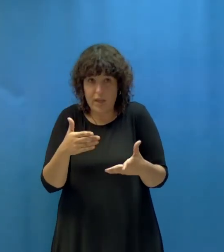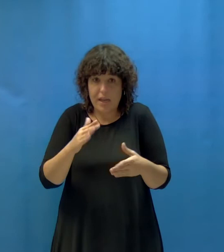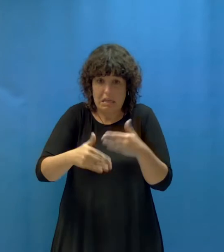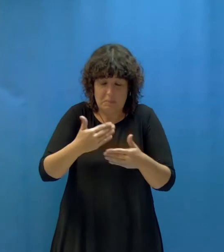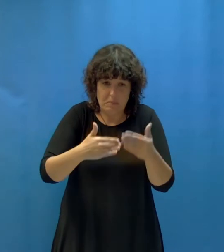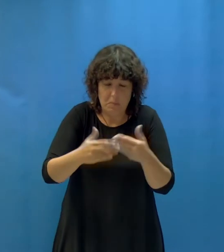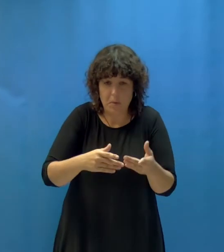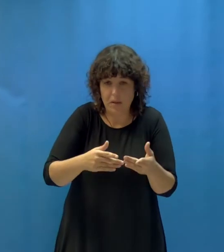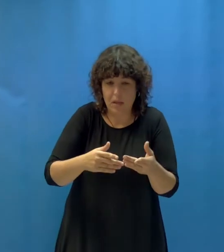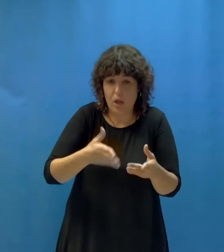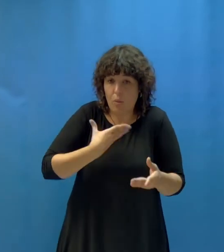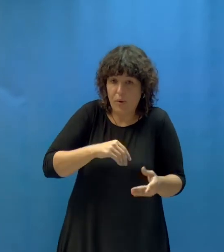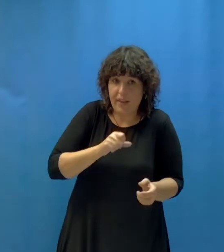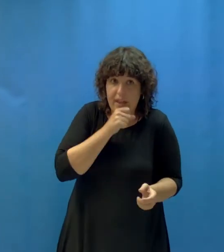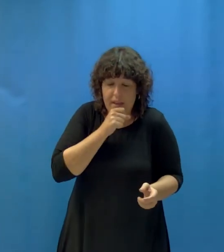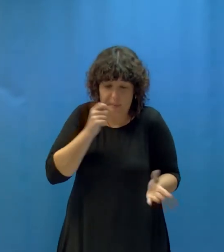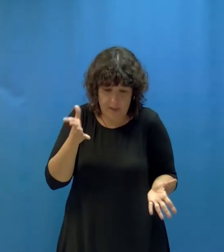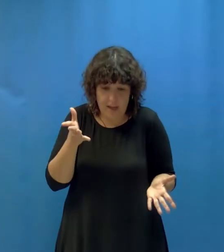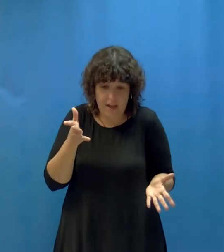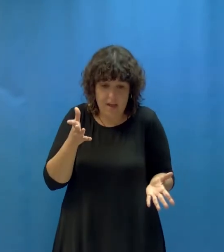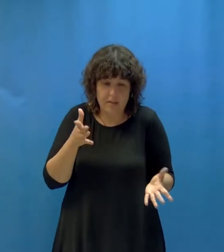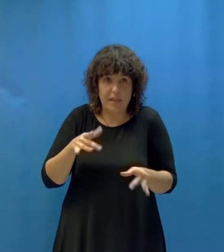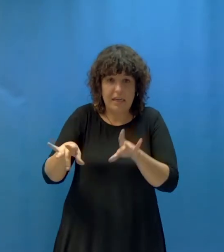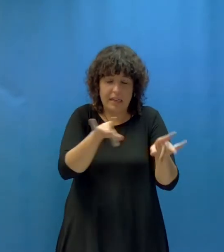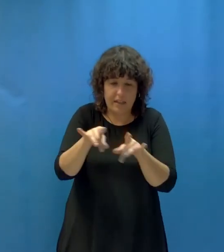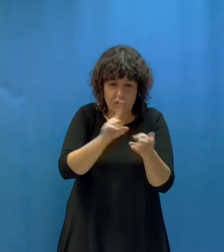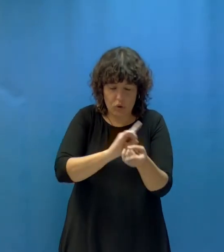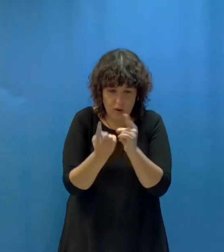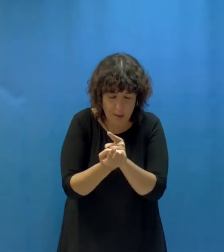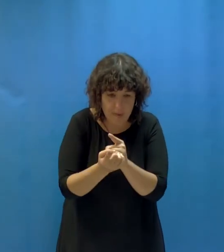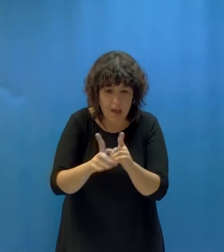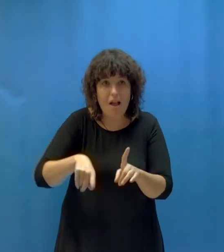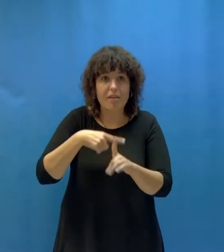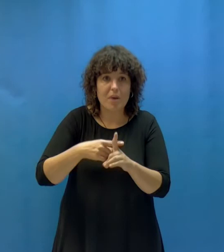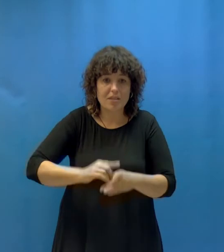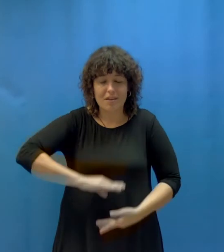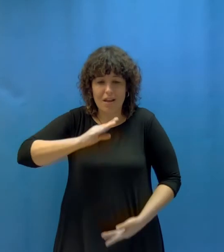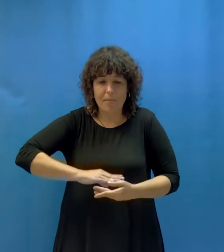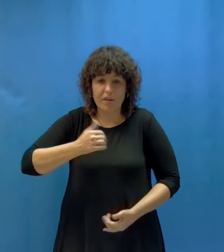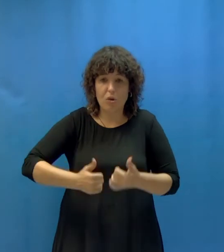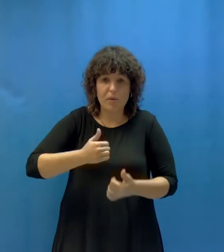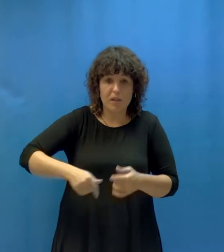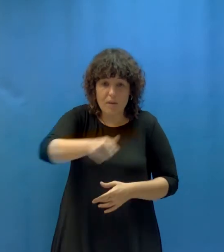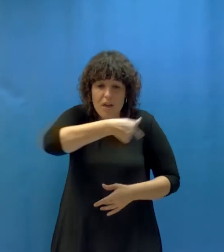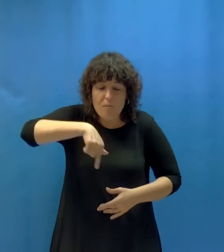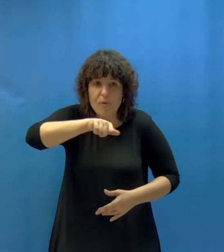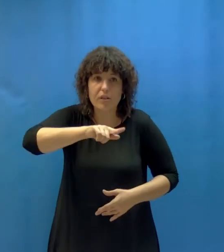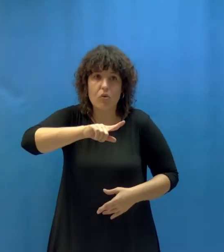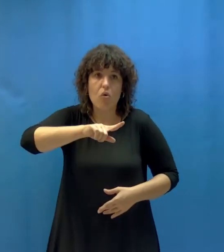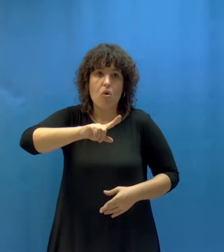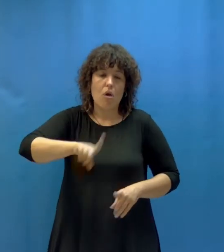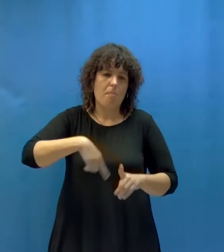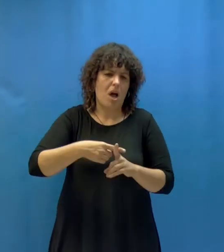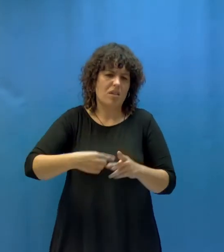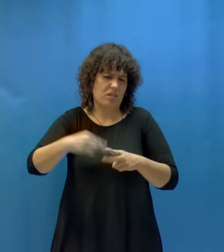hipotecant de manera irreversible no sols la configuració del nostre territori, sinó també la capacitat competitiva del port i davant l'enorme transcendència que té aquesta